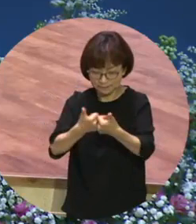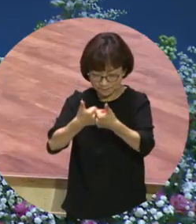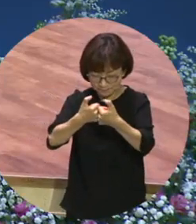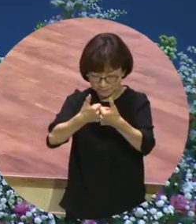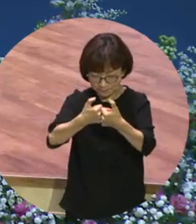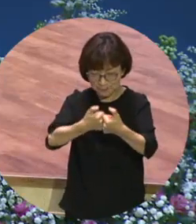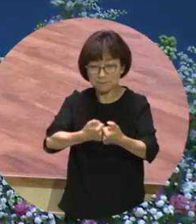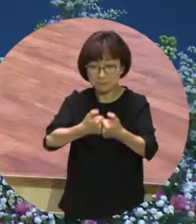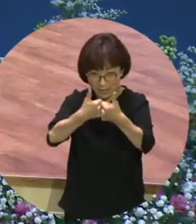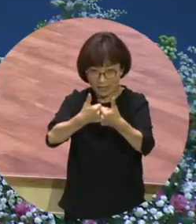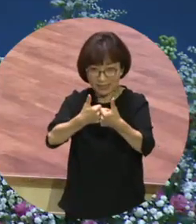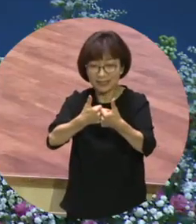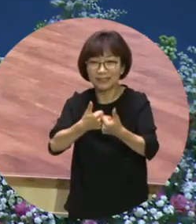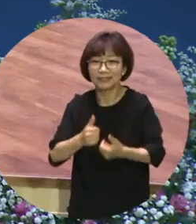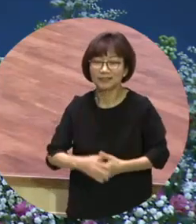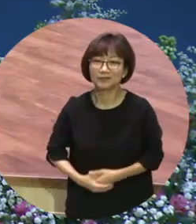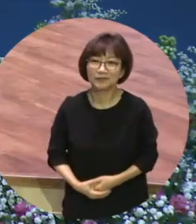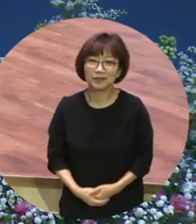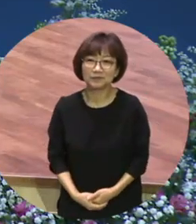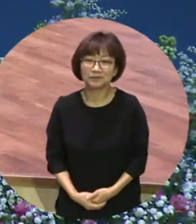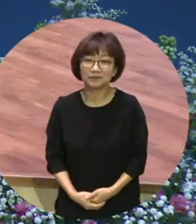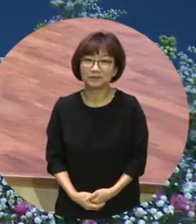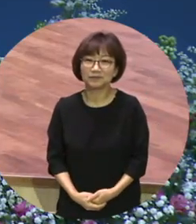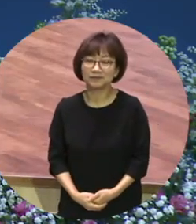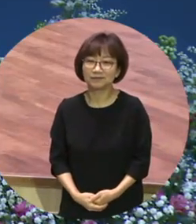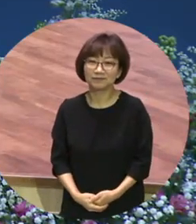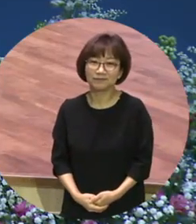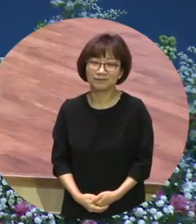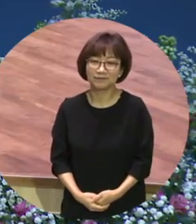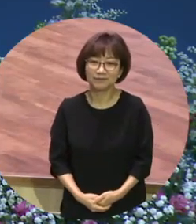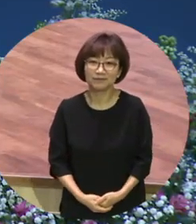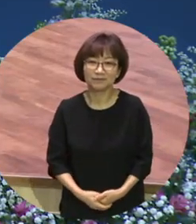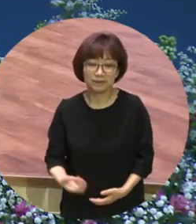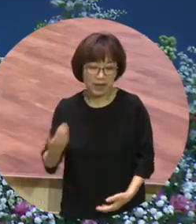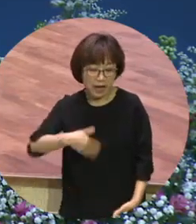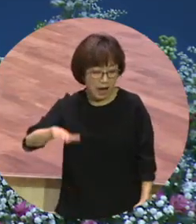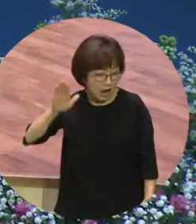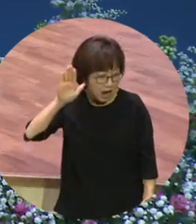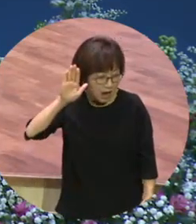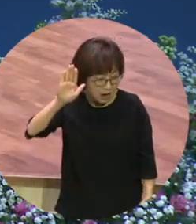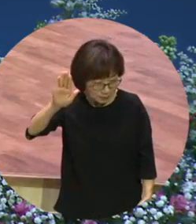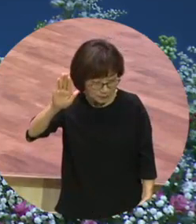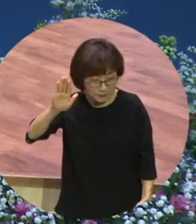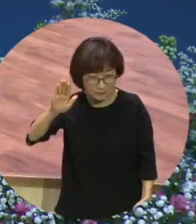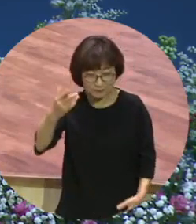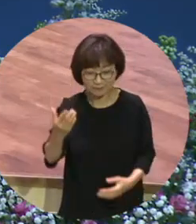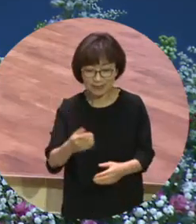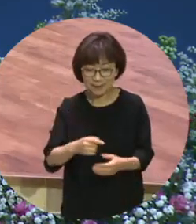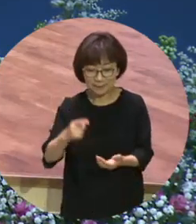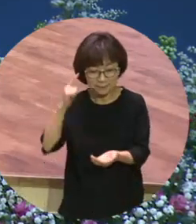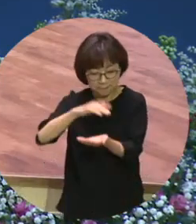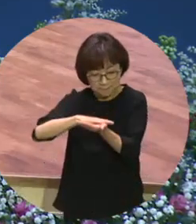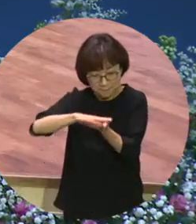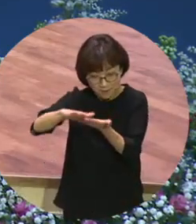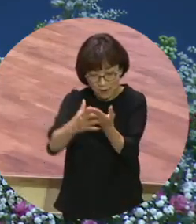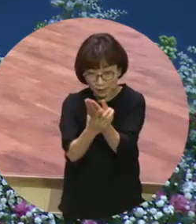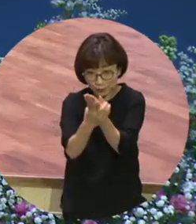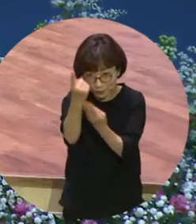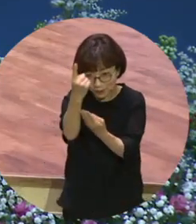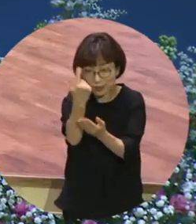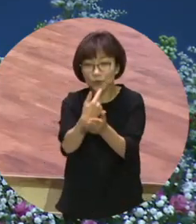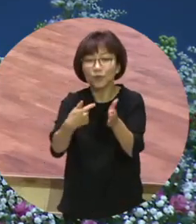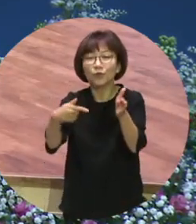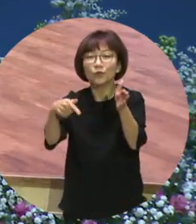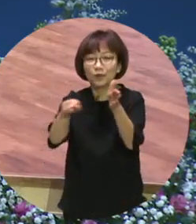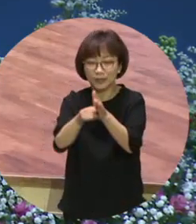서로의 이제 결정을 하게 되었고 향후의 평화 통일을 향한 새로운 이런 첫